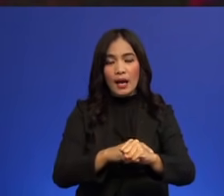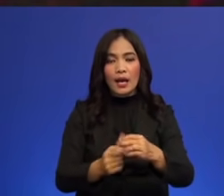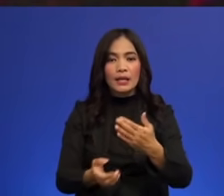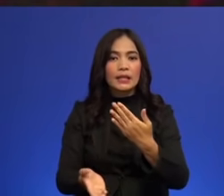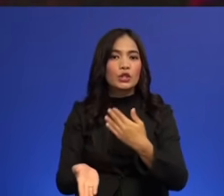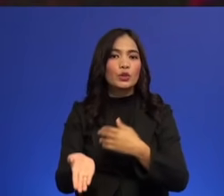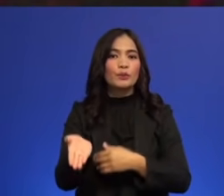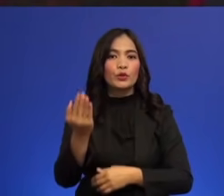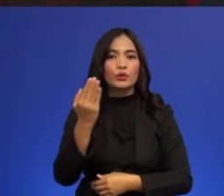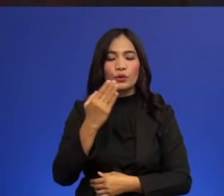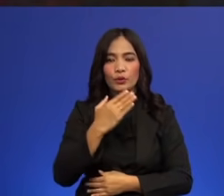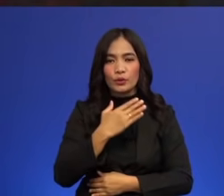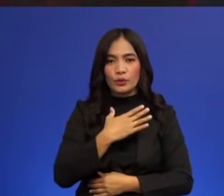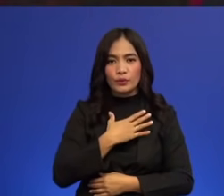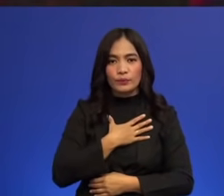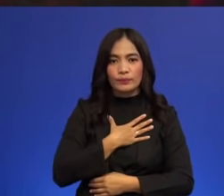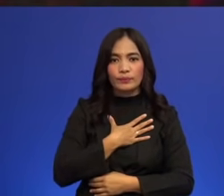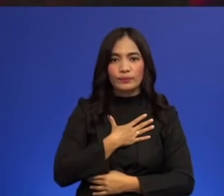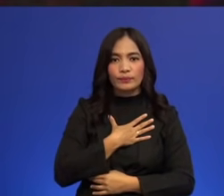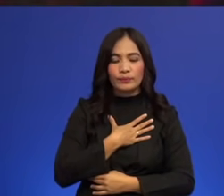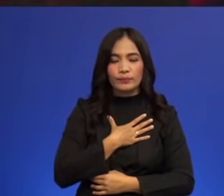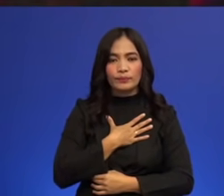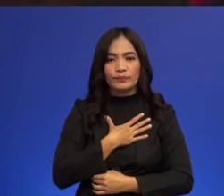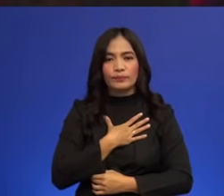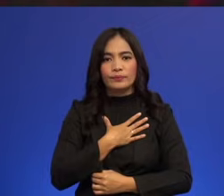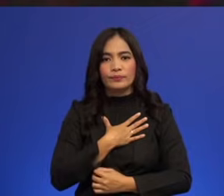masa hidupku.